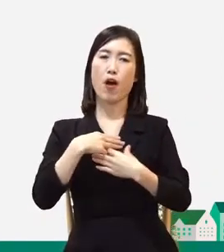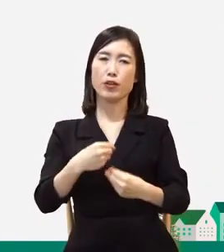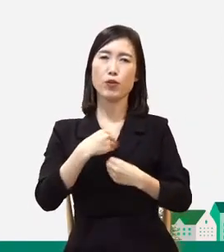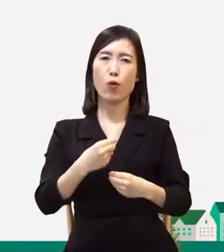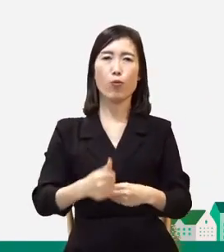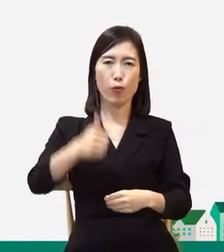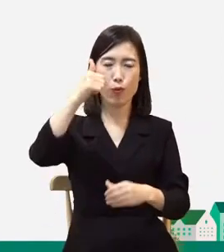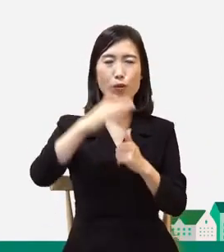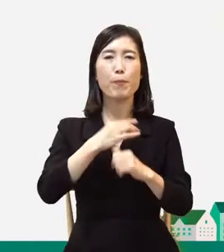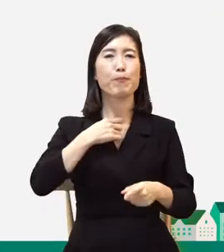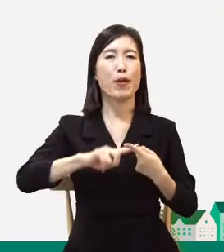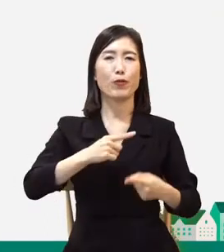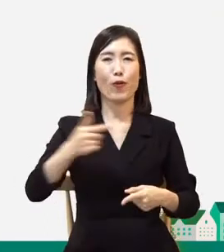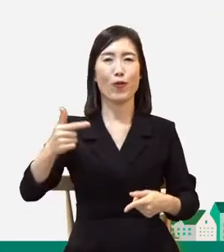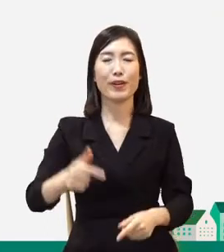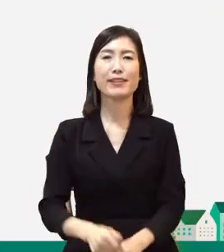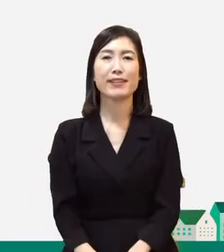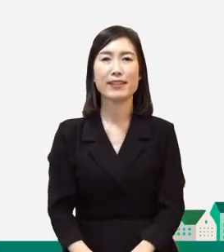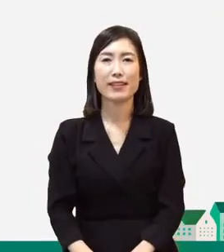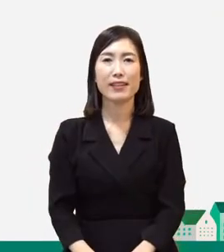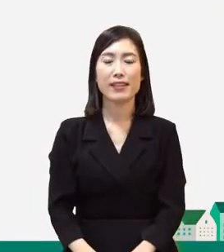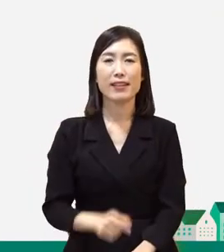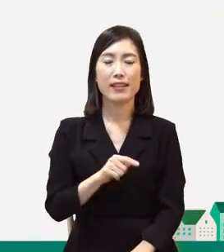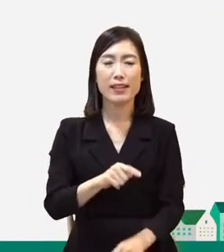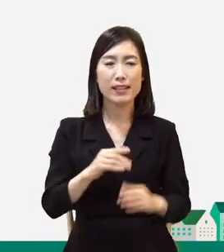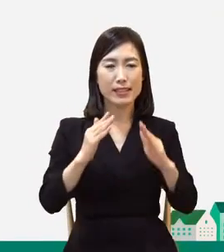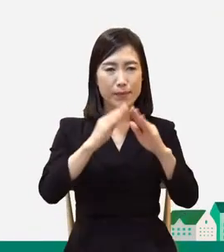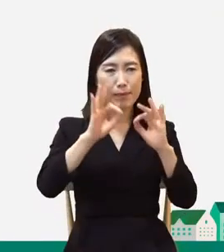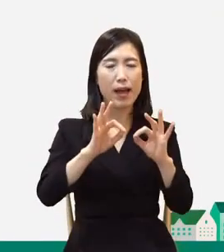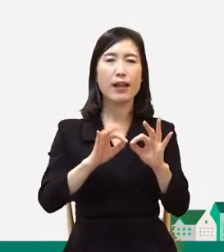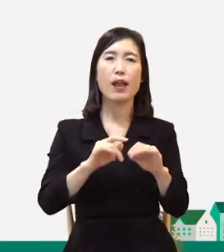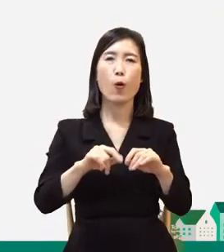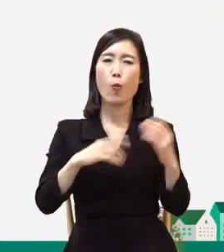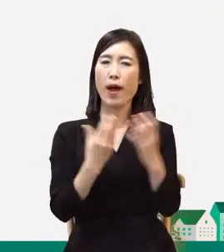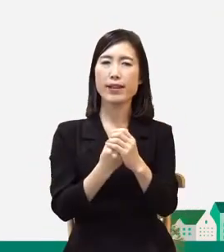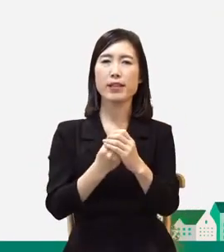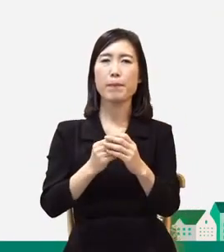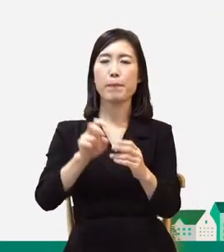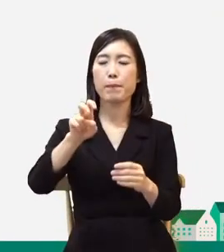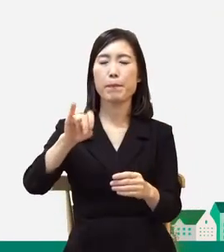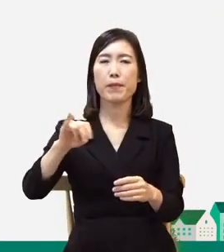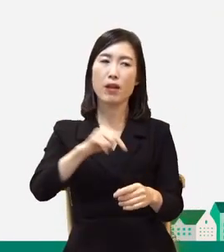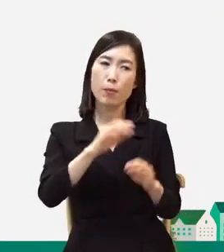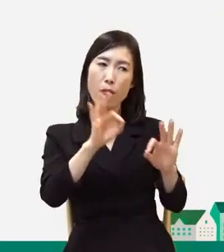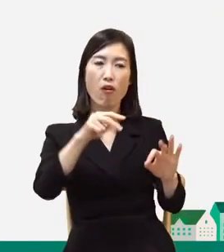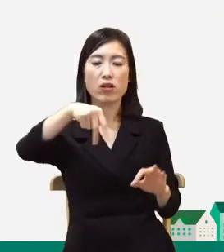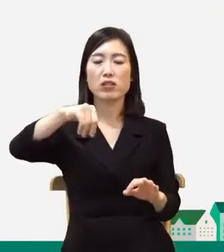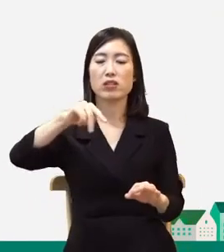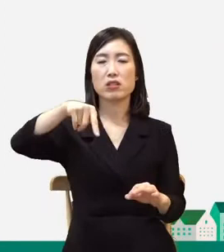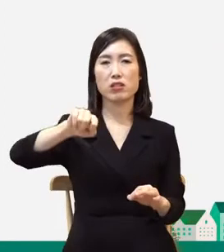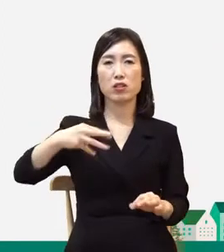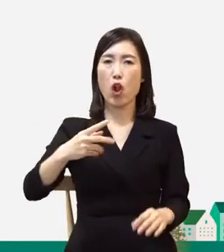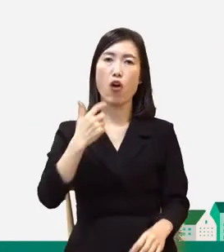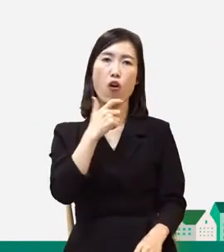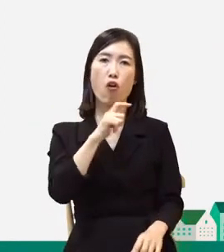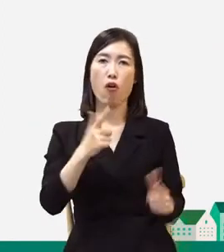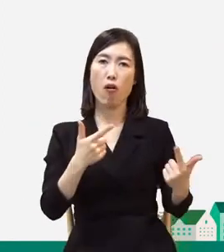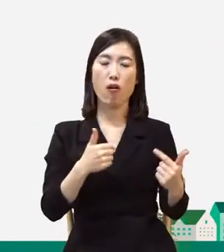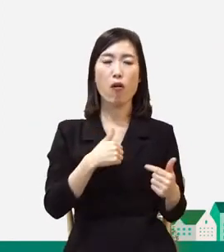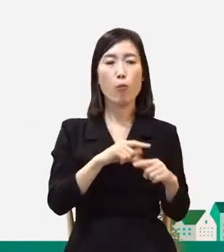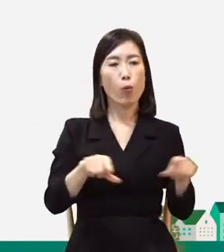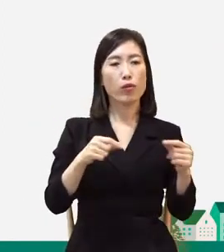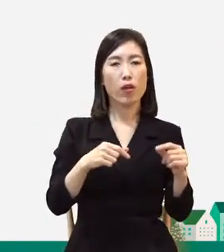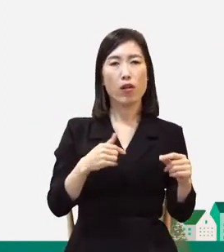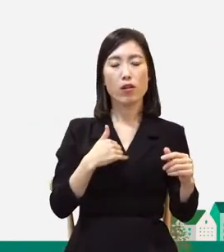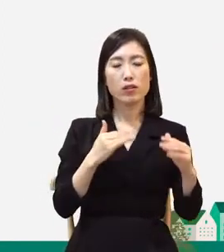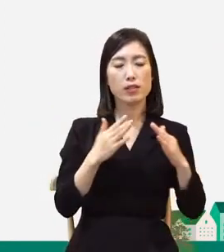있어요. 이게 확실히 완전히 민간 주택 같잖아요. 그러니까 뭔가 그 시설처럼 보이지도 않고 그냥 옆에 옆집에 사는